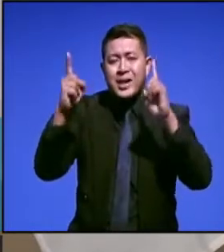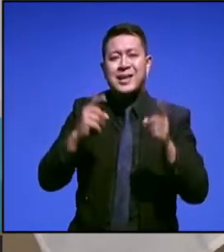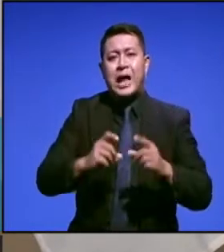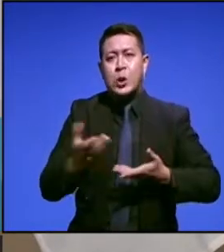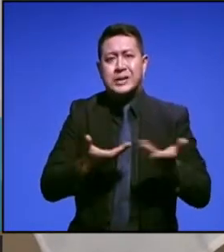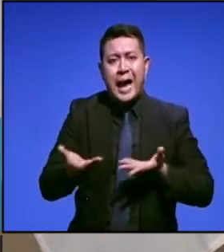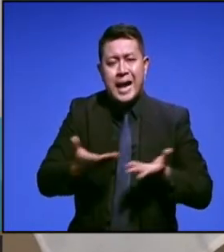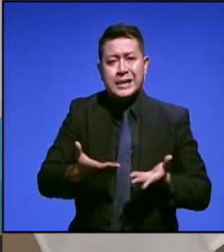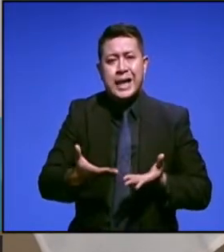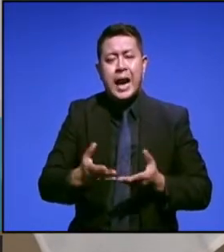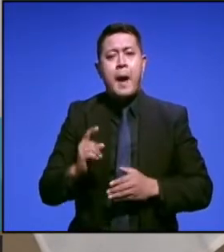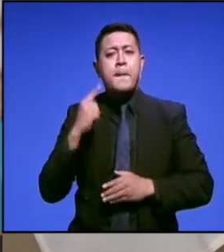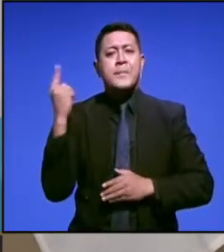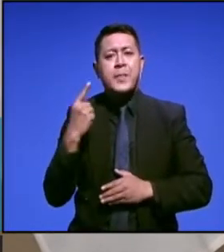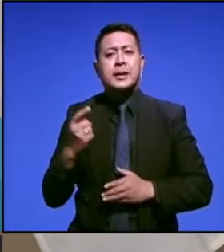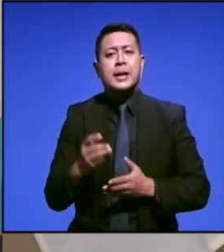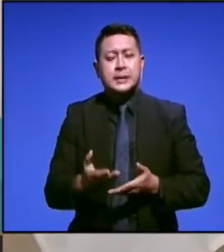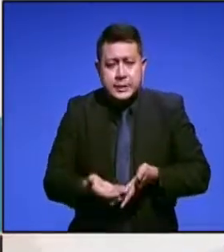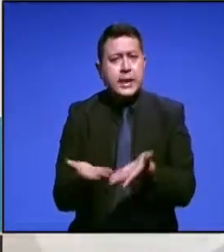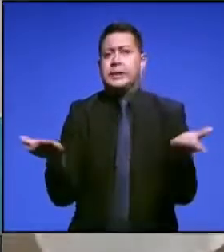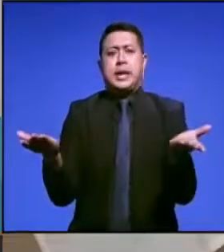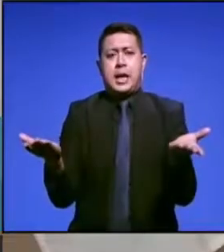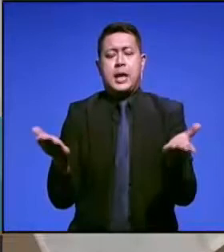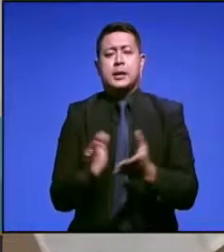langkah-langkah kepemerintahan akan saya buka.